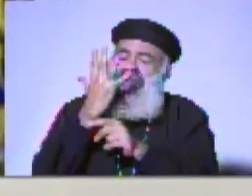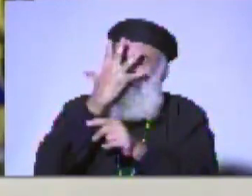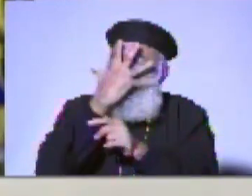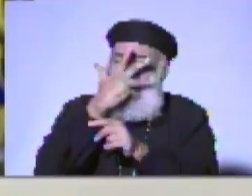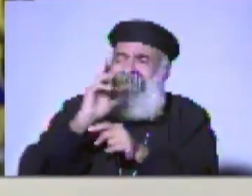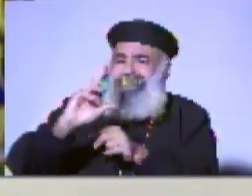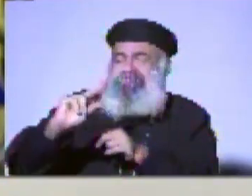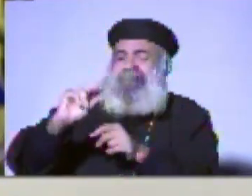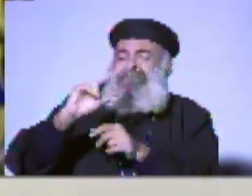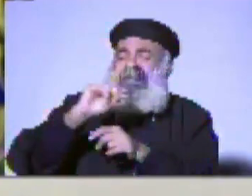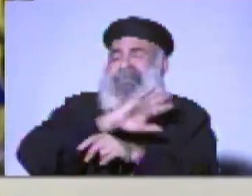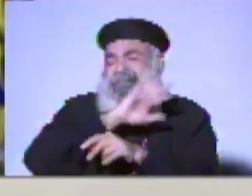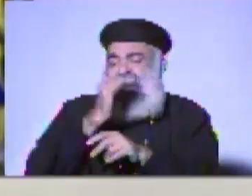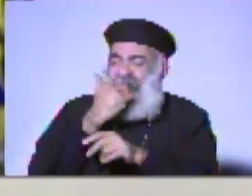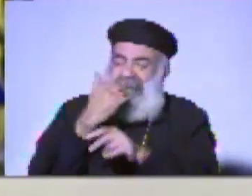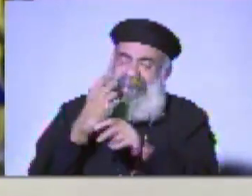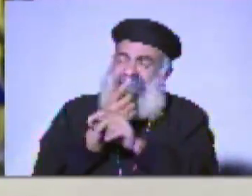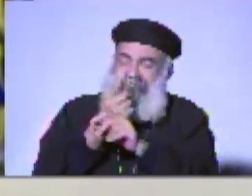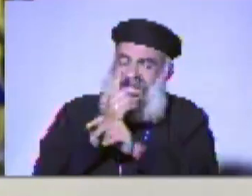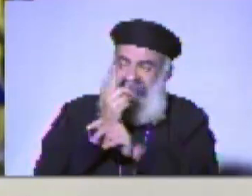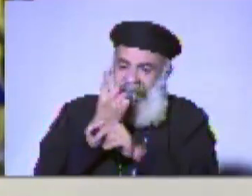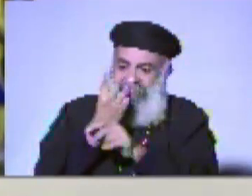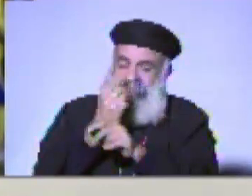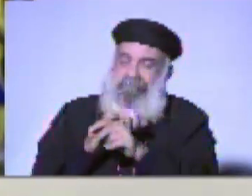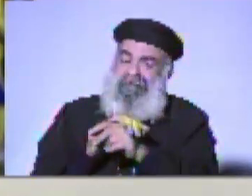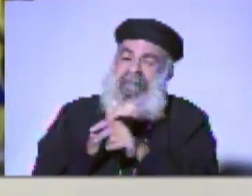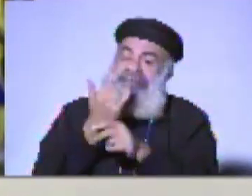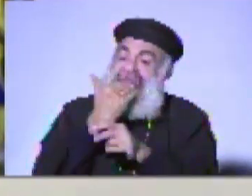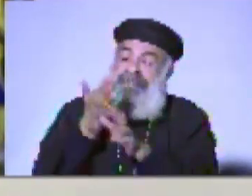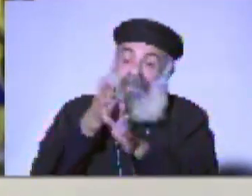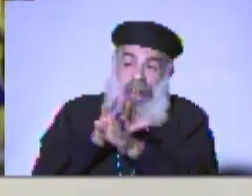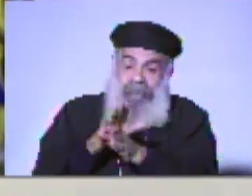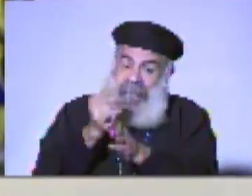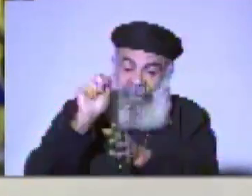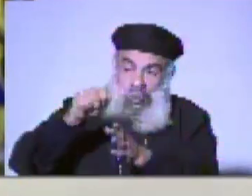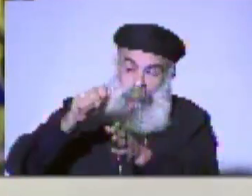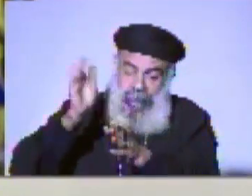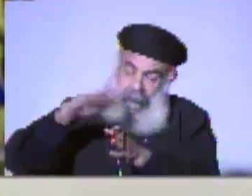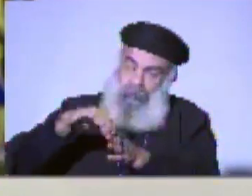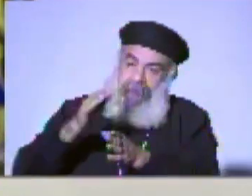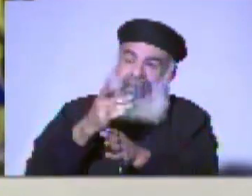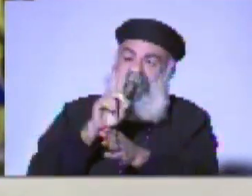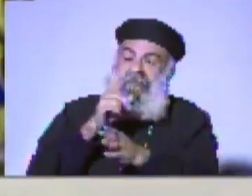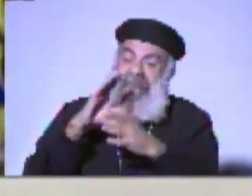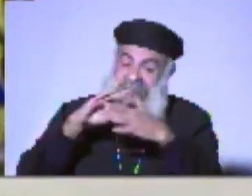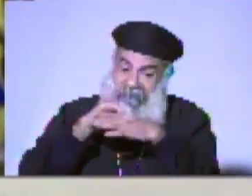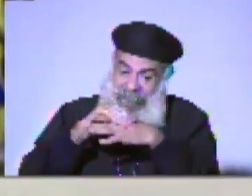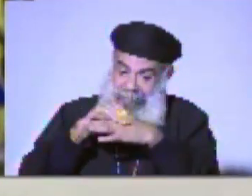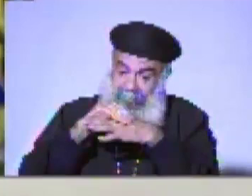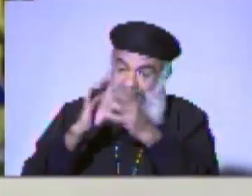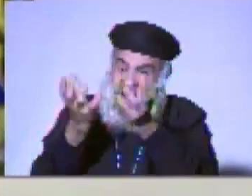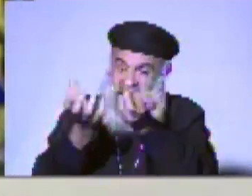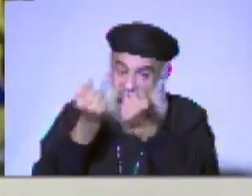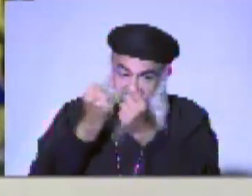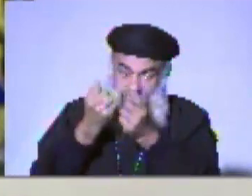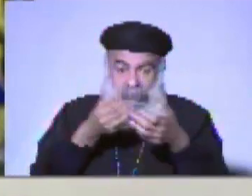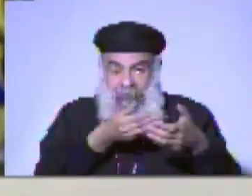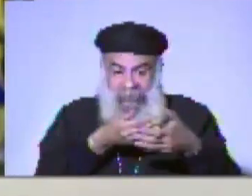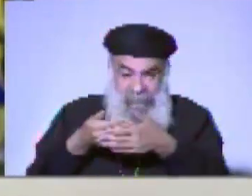كل شيء مع ده الخطيه وما فيهوش موت لان هو معلوش حكم موت وان كان الجسد اللي واخده من العذراء